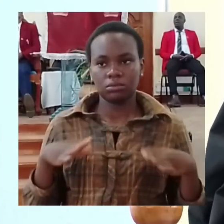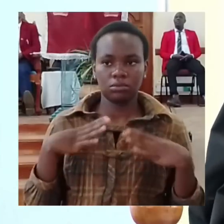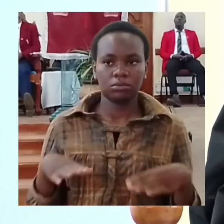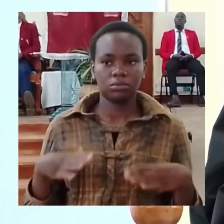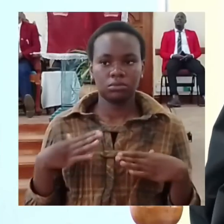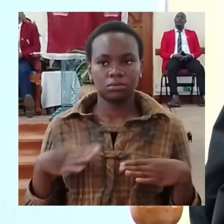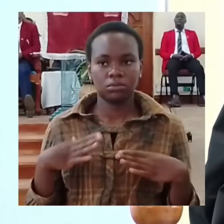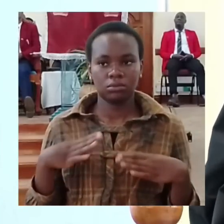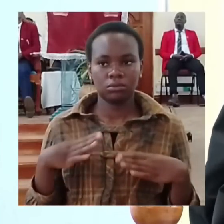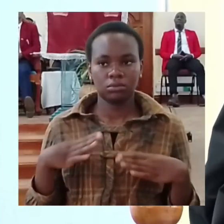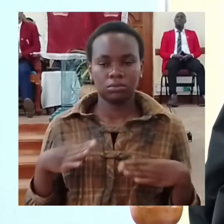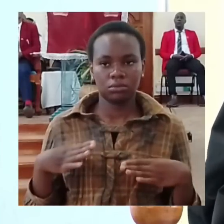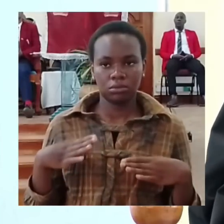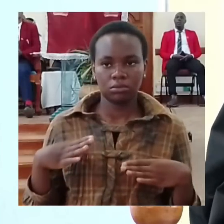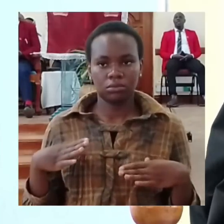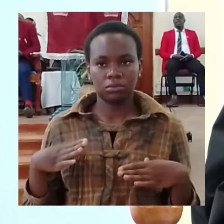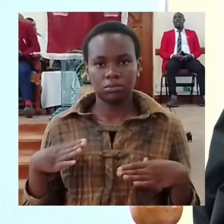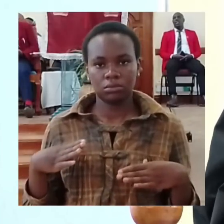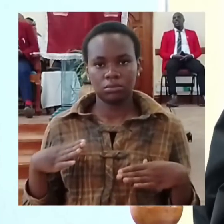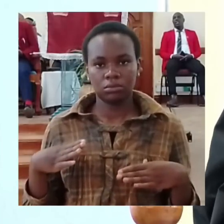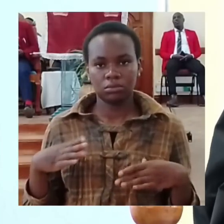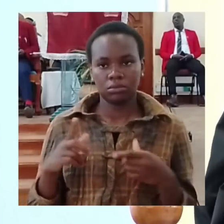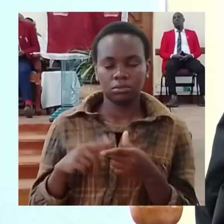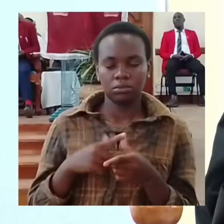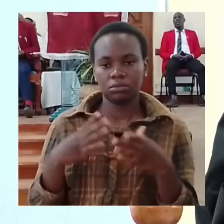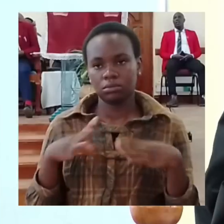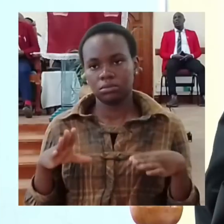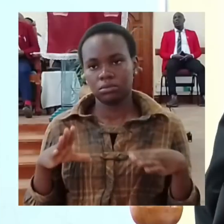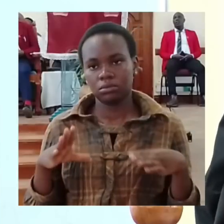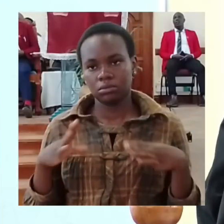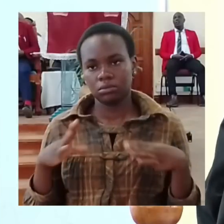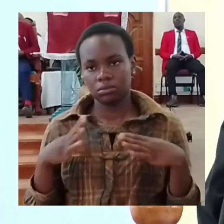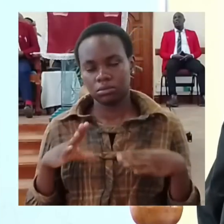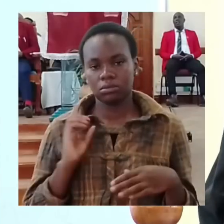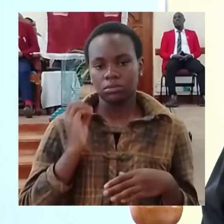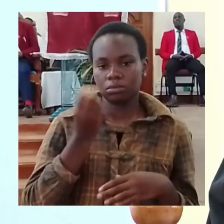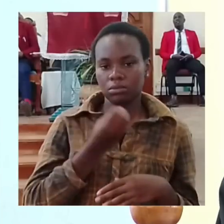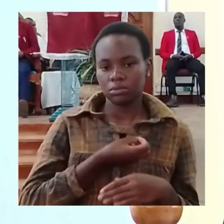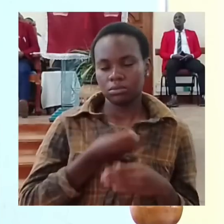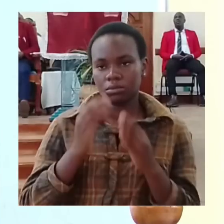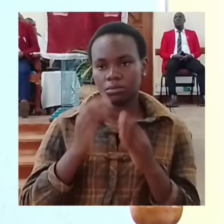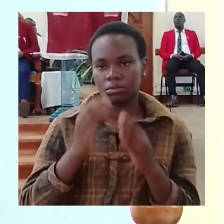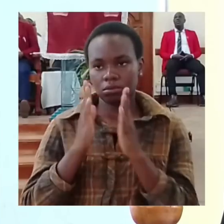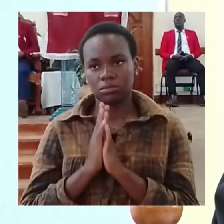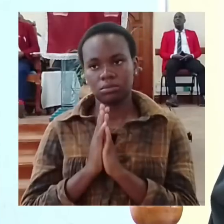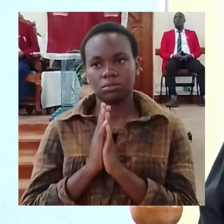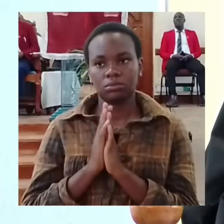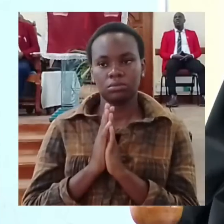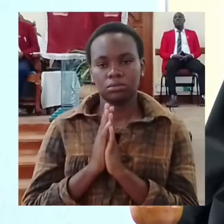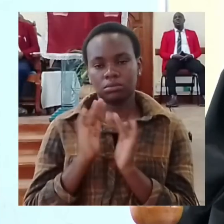gũtũrathima ithuothe nĩ ũndũ wa